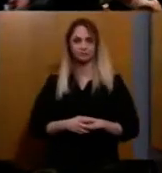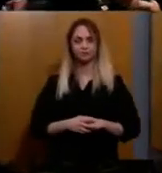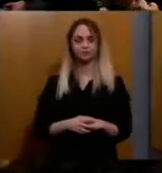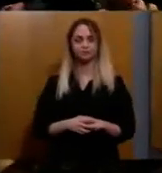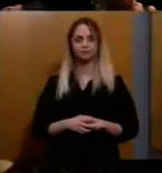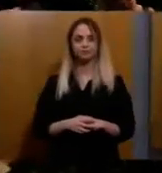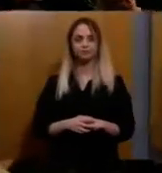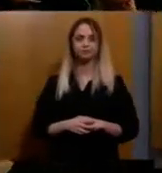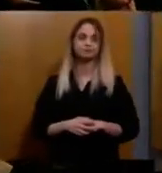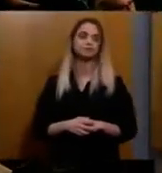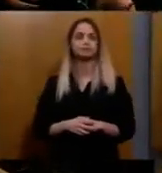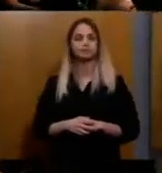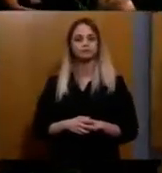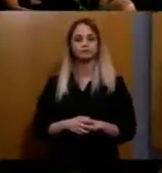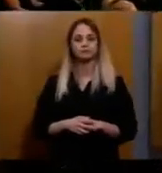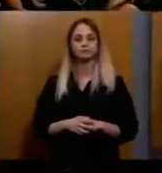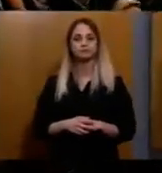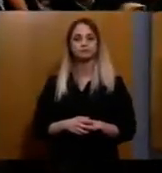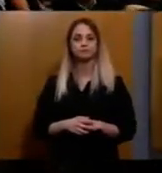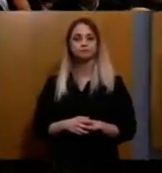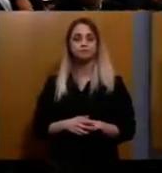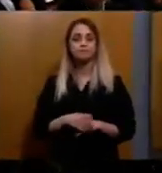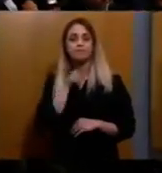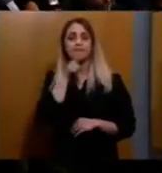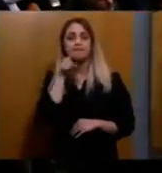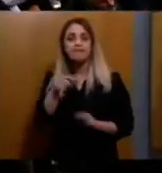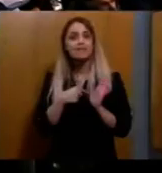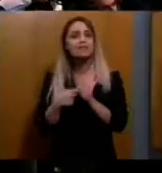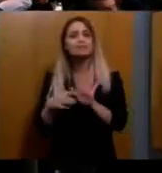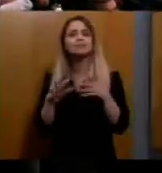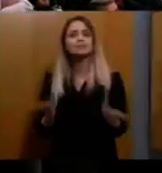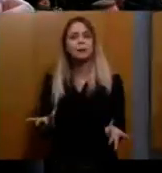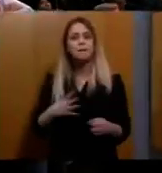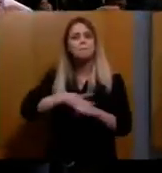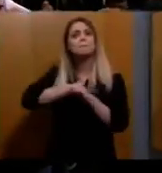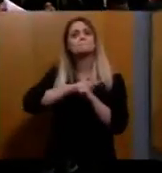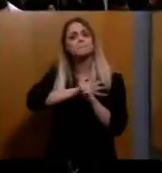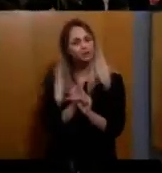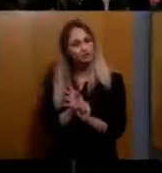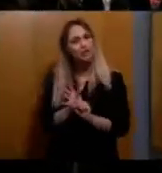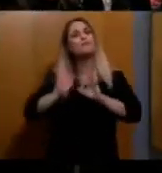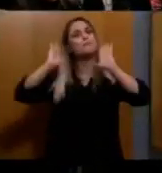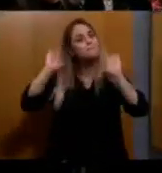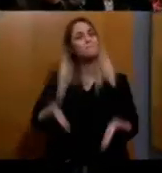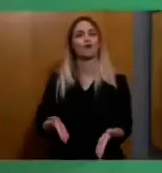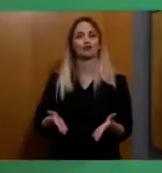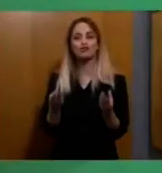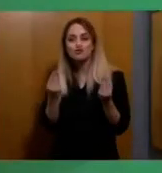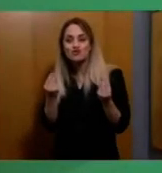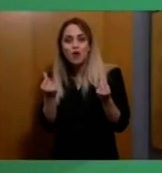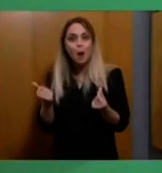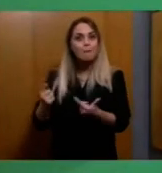Κάτι που δείχνει ότι το ΠΑΣΟΚ είναι αυτό που μπορεί και έχει τον τρόπο να